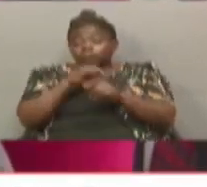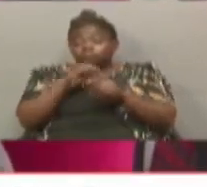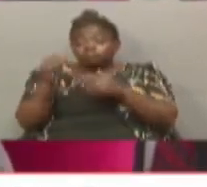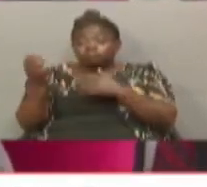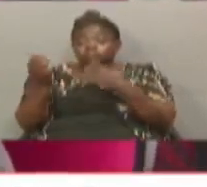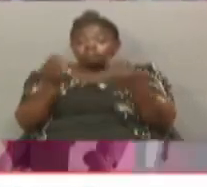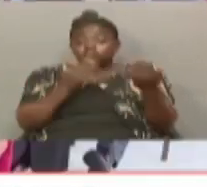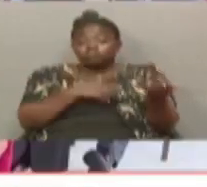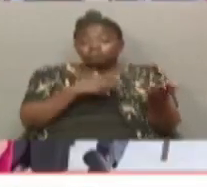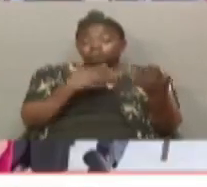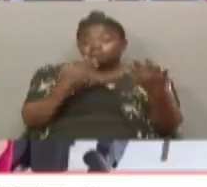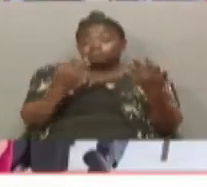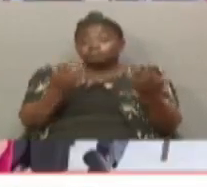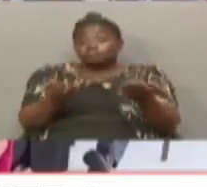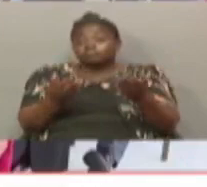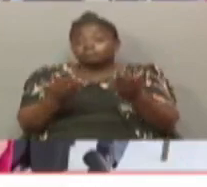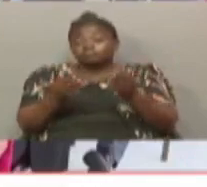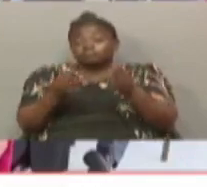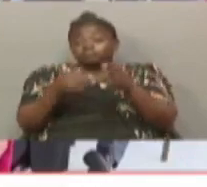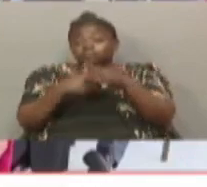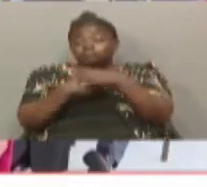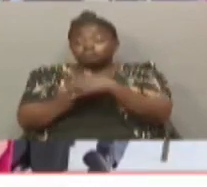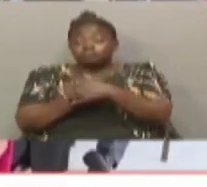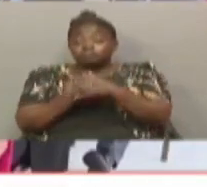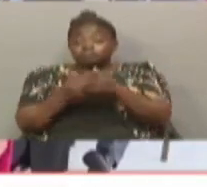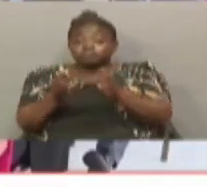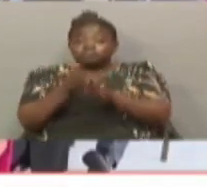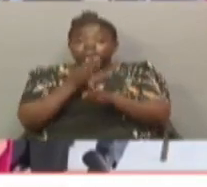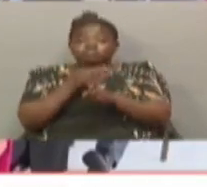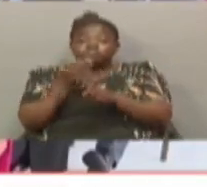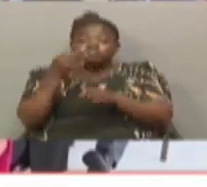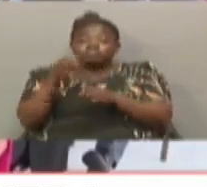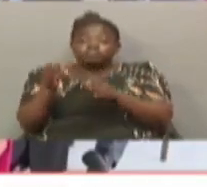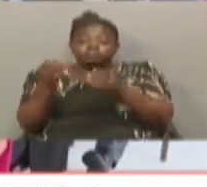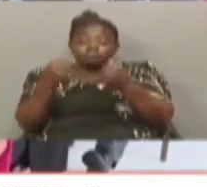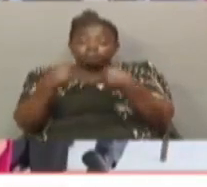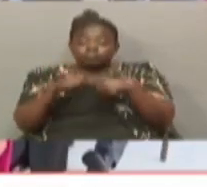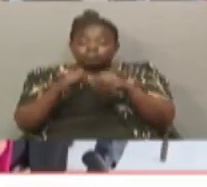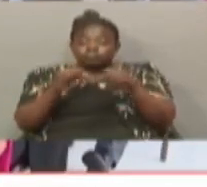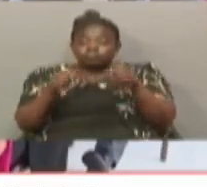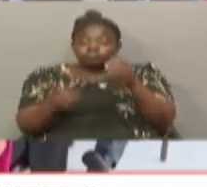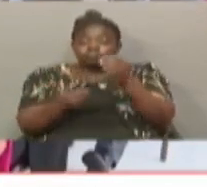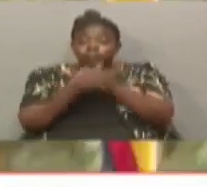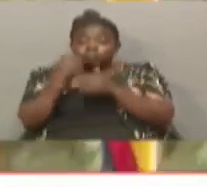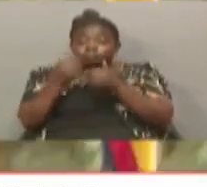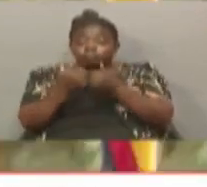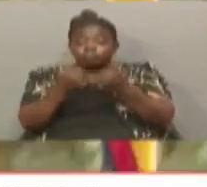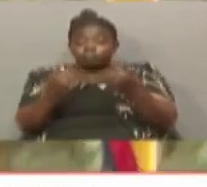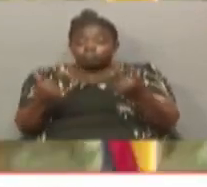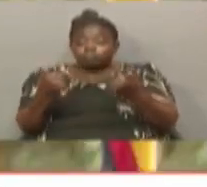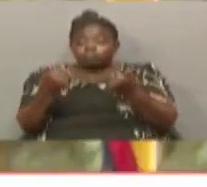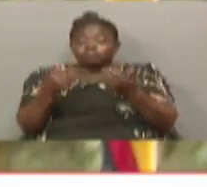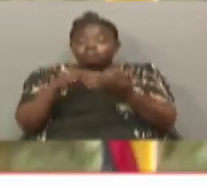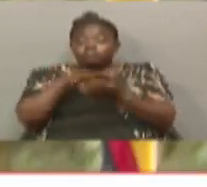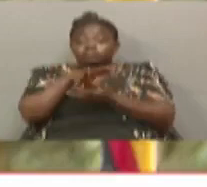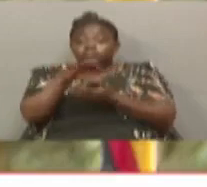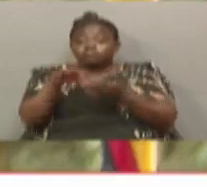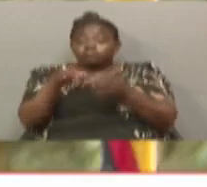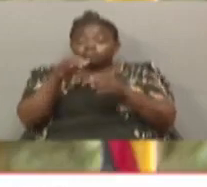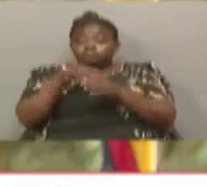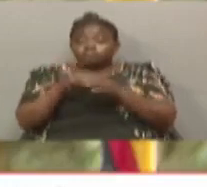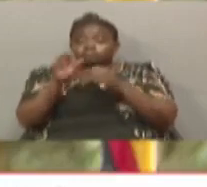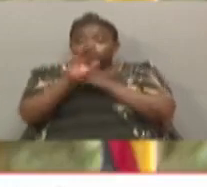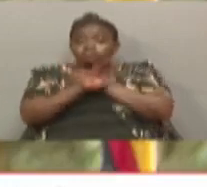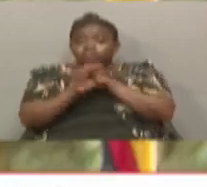obwennono kyokka n'abalungamya nti singa tebuddizibwawo kiyinza okuleetawo enjawukana mu mawanga. Bali bagamba nti buli mwaka